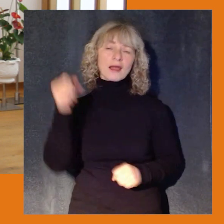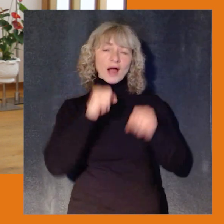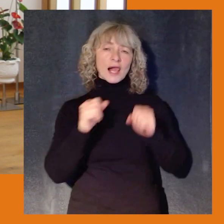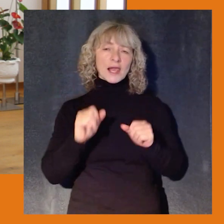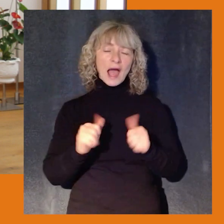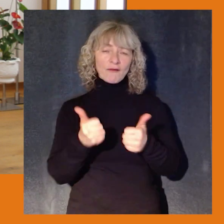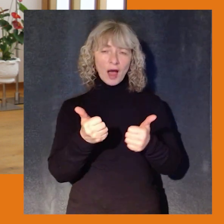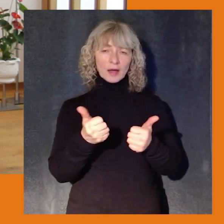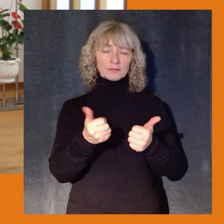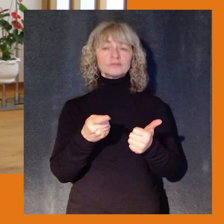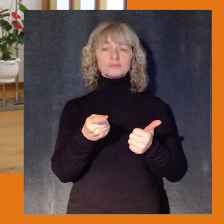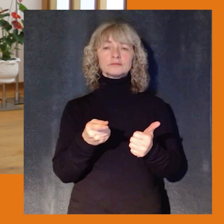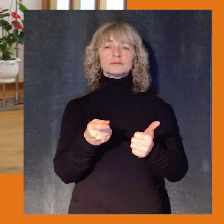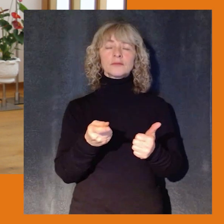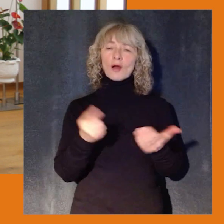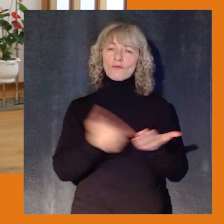erlittenen Leids.